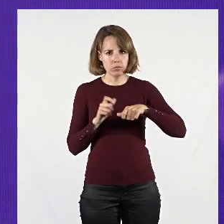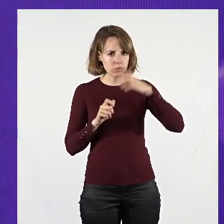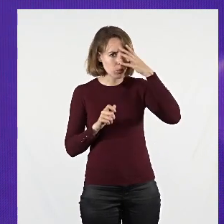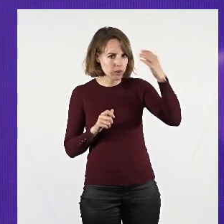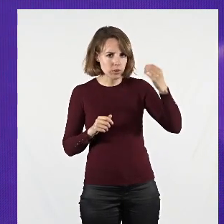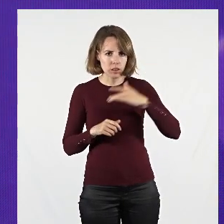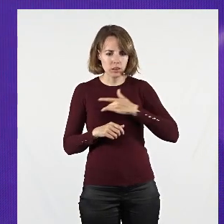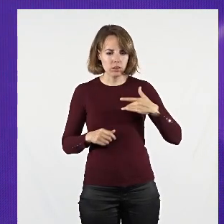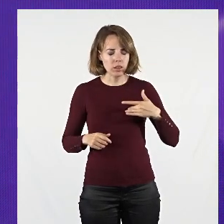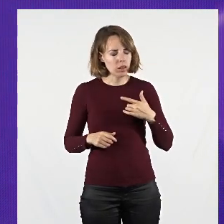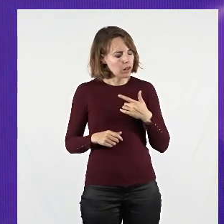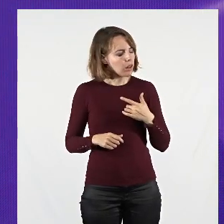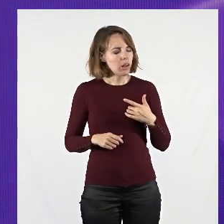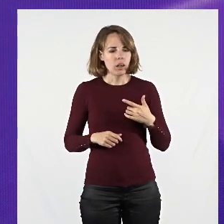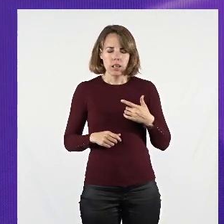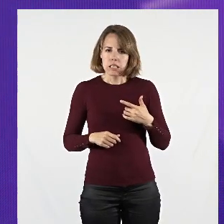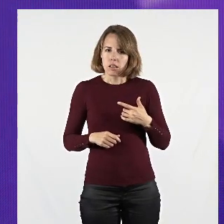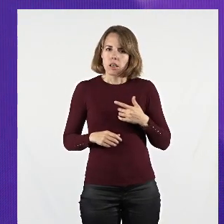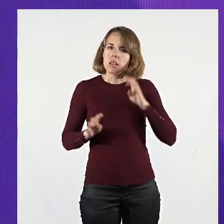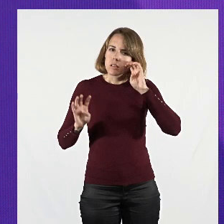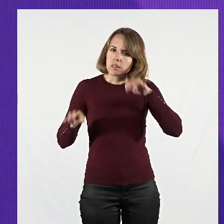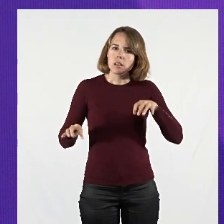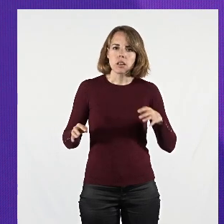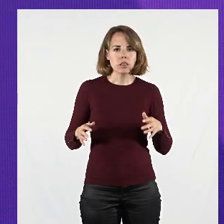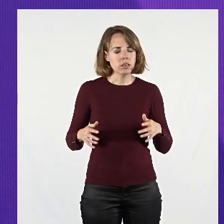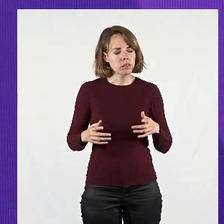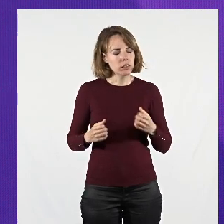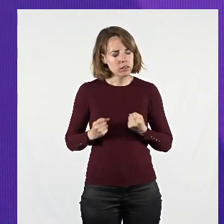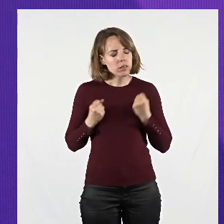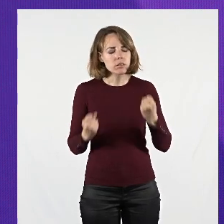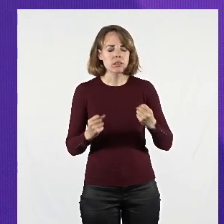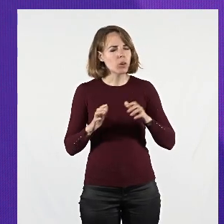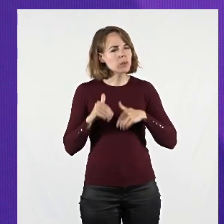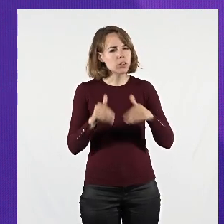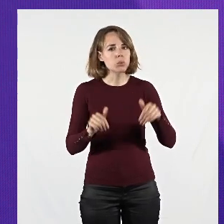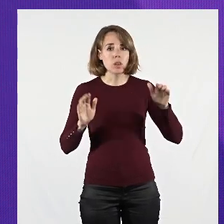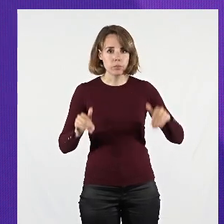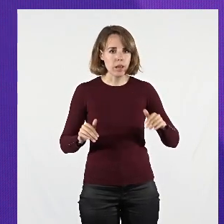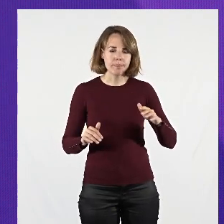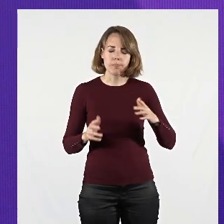danger leur santé, qui prennent beaucoup de médicaments dont ils savent qu'ils ne sont pas bien heureux pour leur santé,